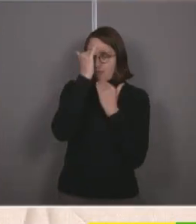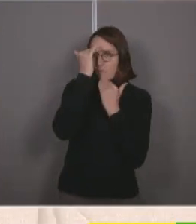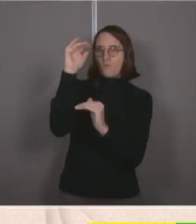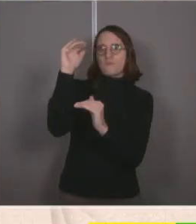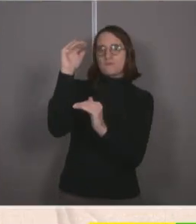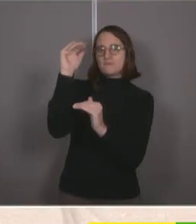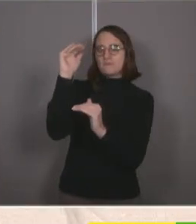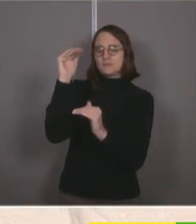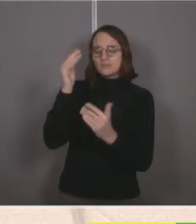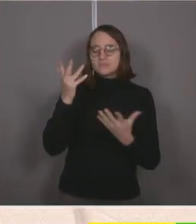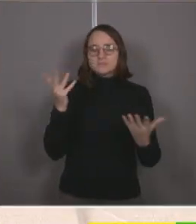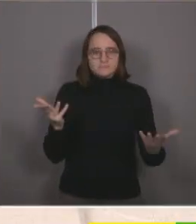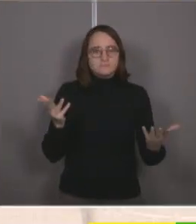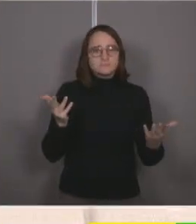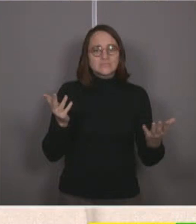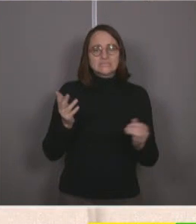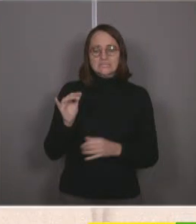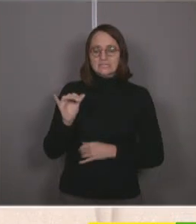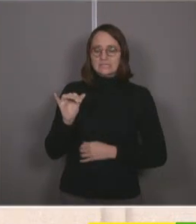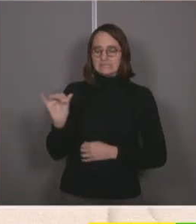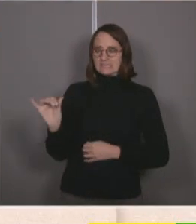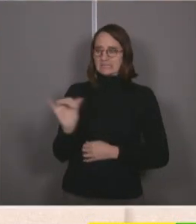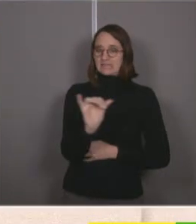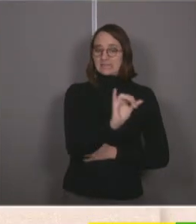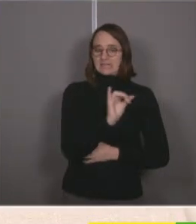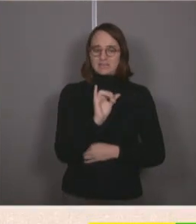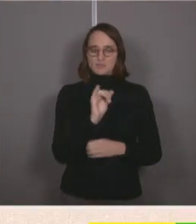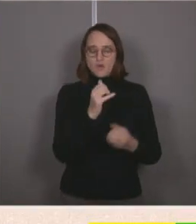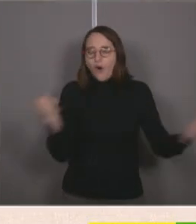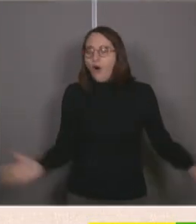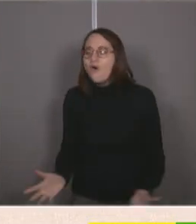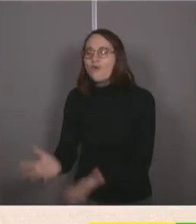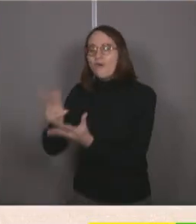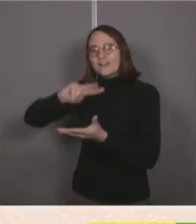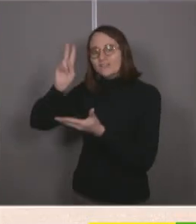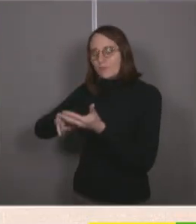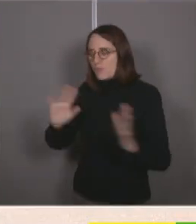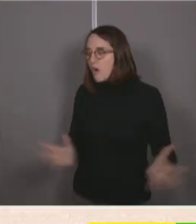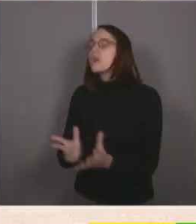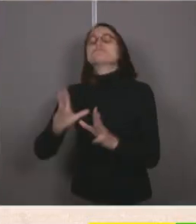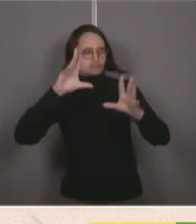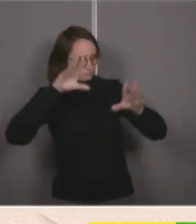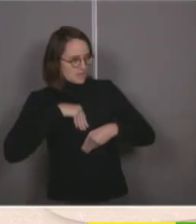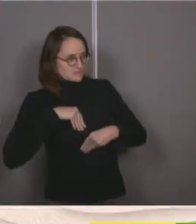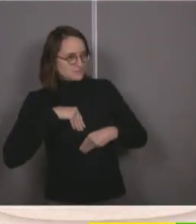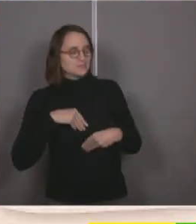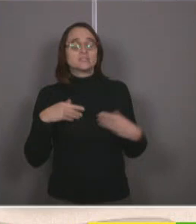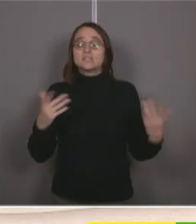acteurs. Quels acteurs peuvent, si je puis dire, stimuler les Français et encourager cette acceptabilité? Qui dit